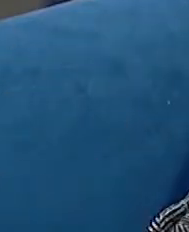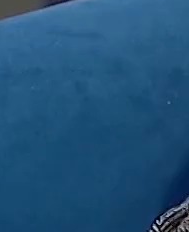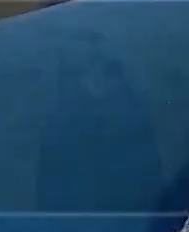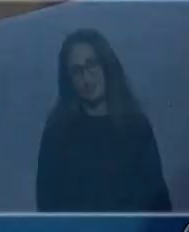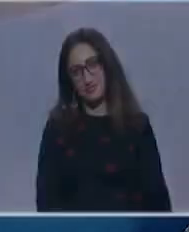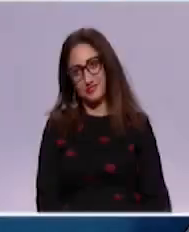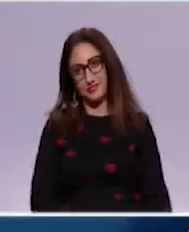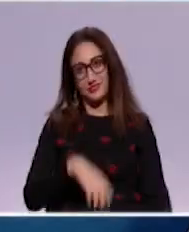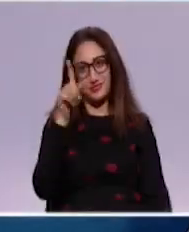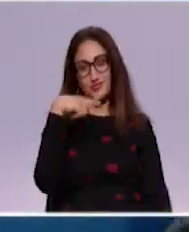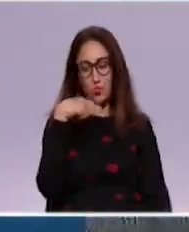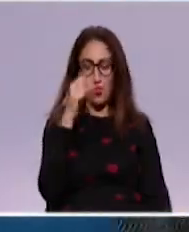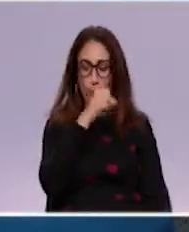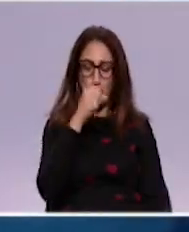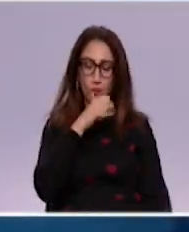فالراب